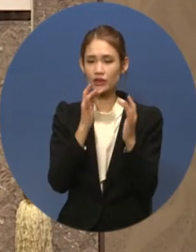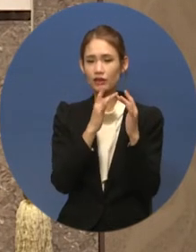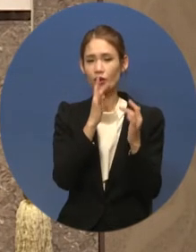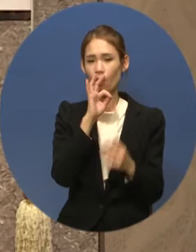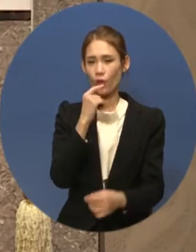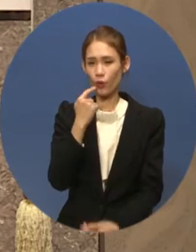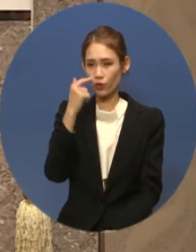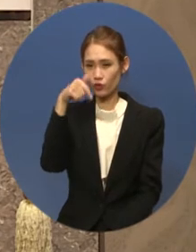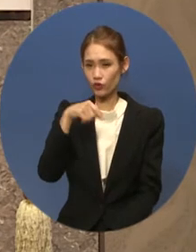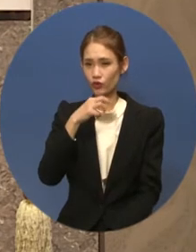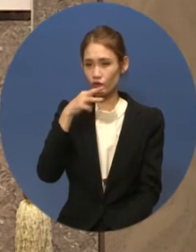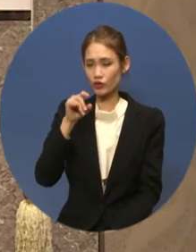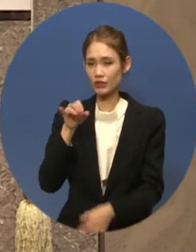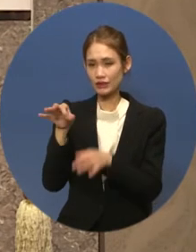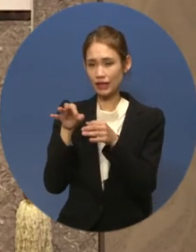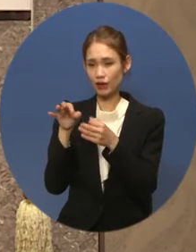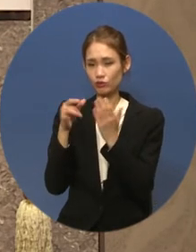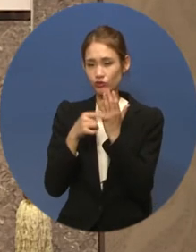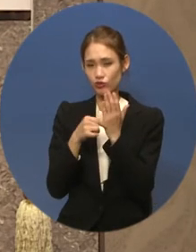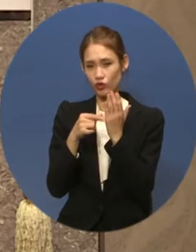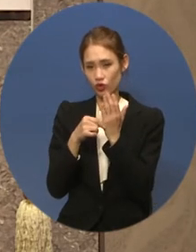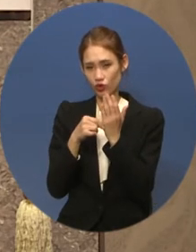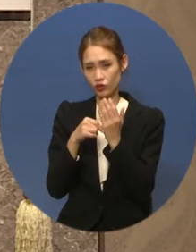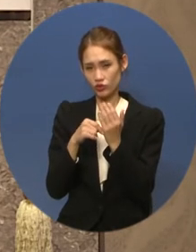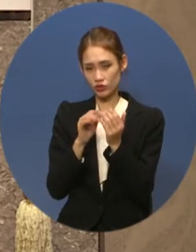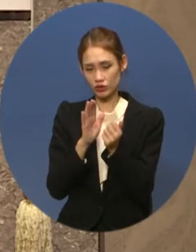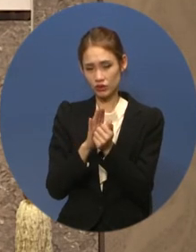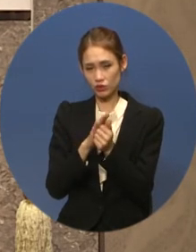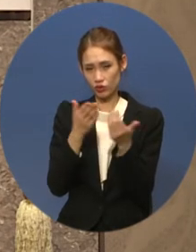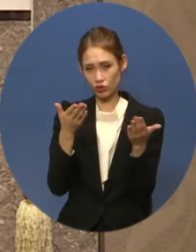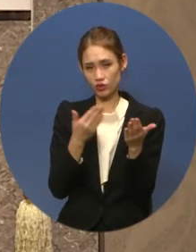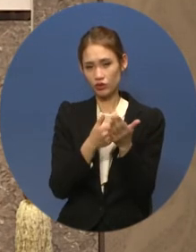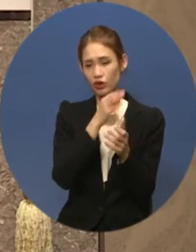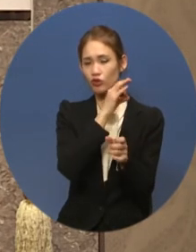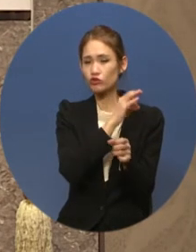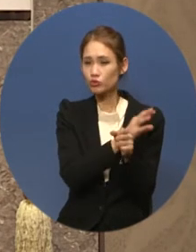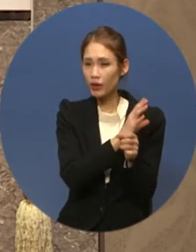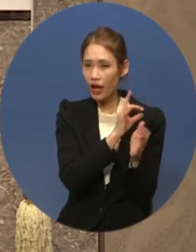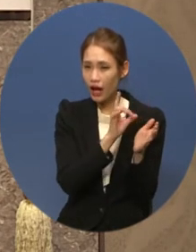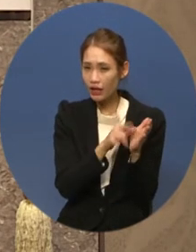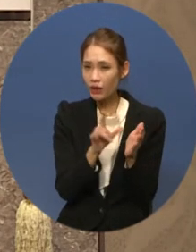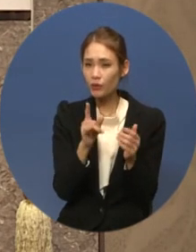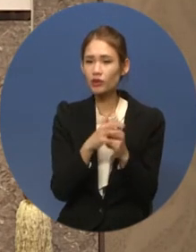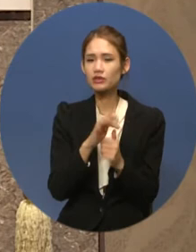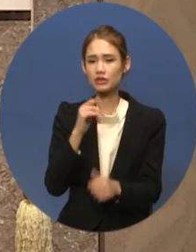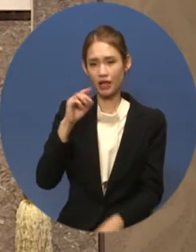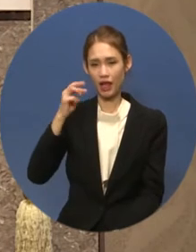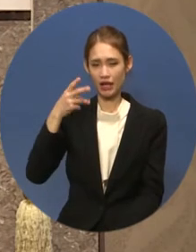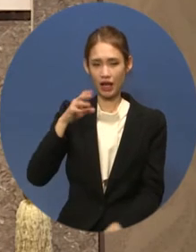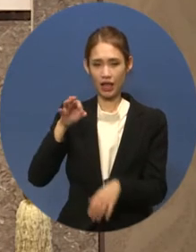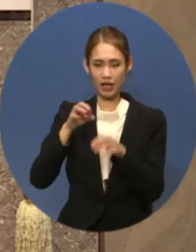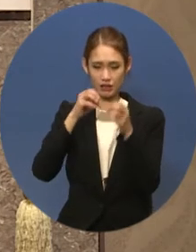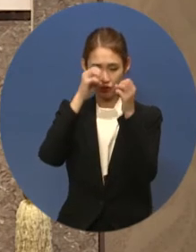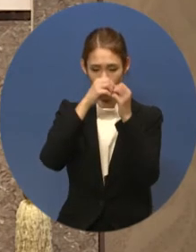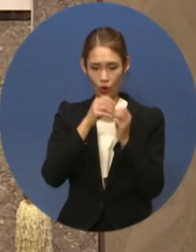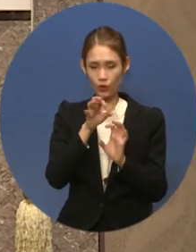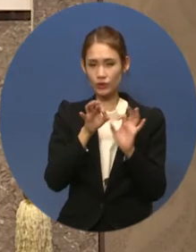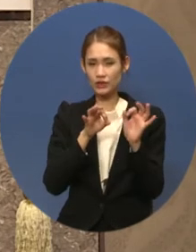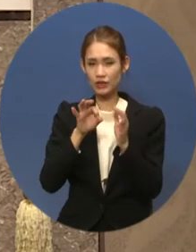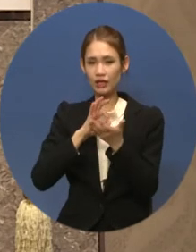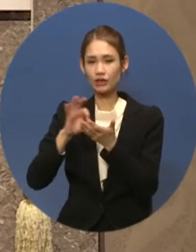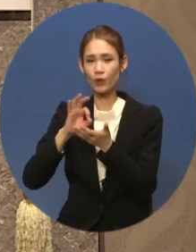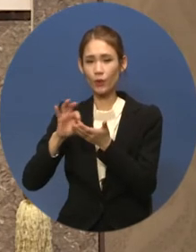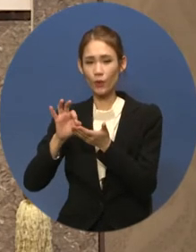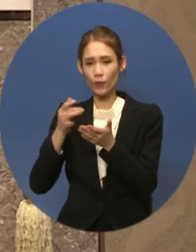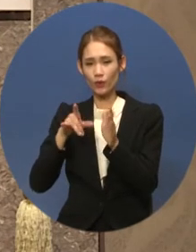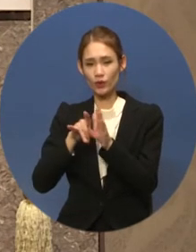가급적이면 어려운 시절이 니까 사회복지 기관에서 구매를 하실 때도 재래시장을 이용하자는 결혼 운동들을 같이 독려하기 도